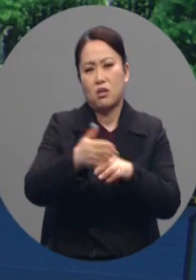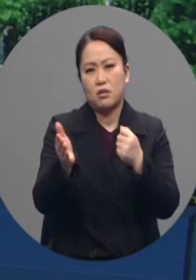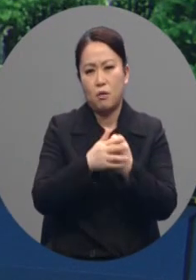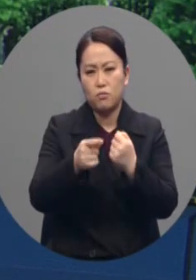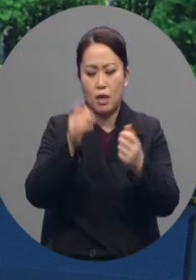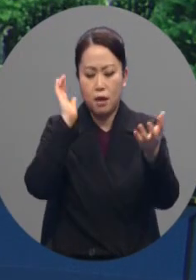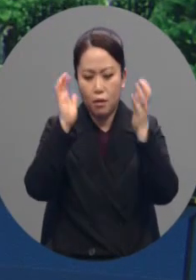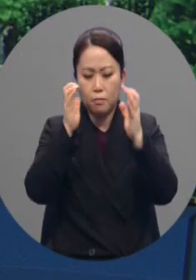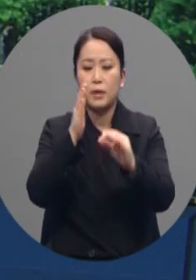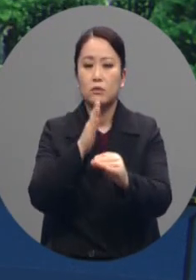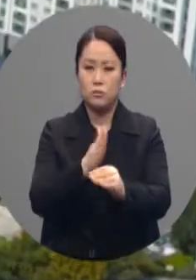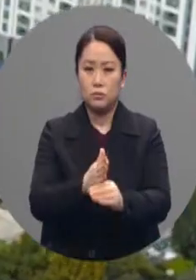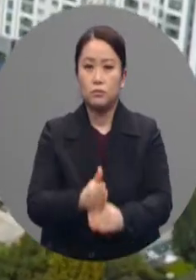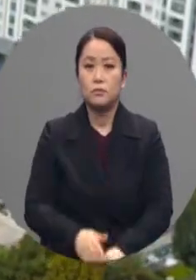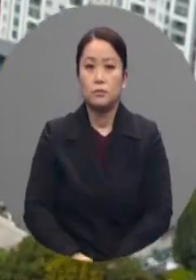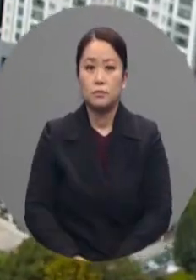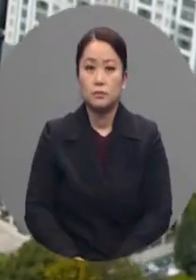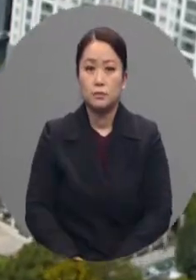기자입니다.